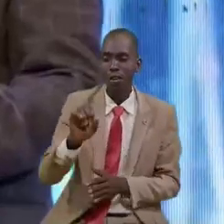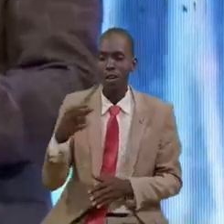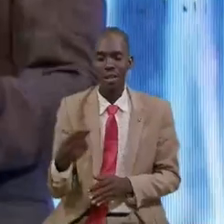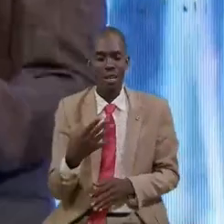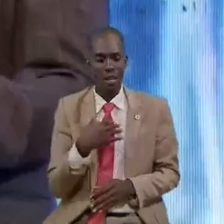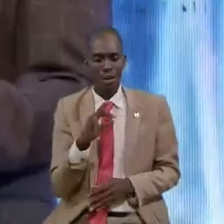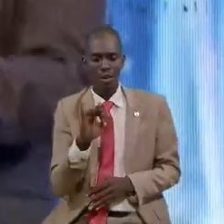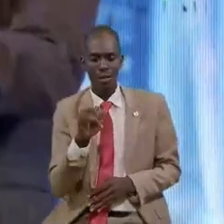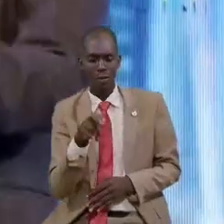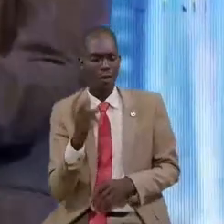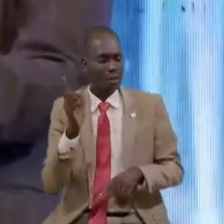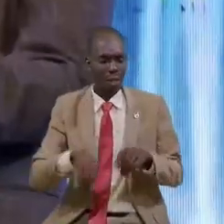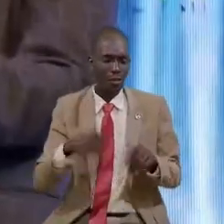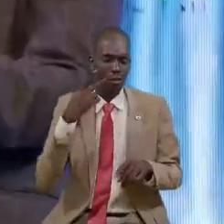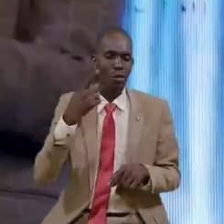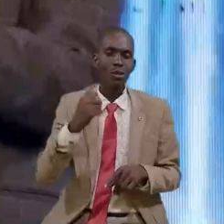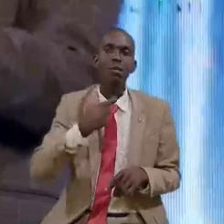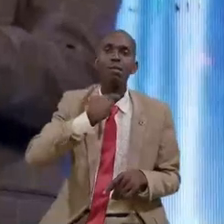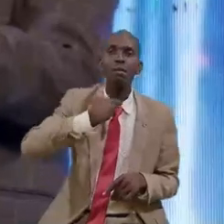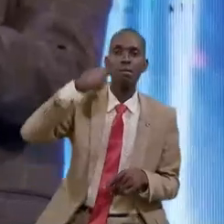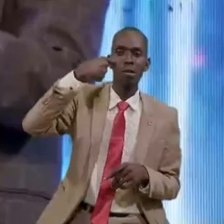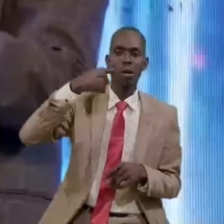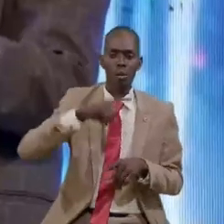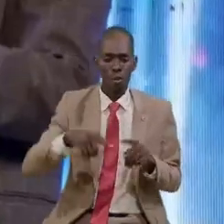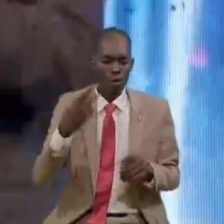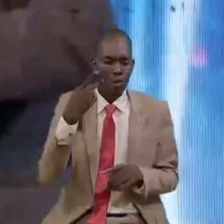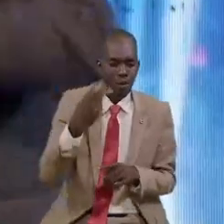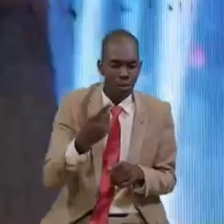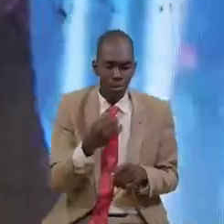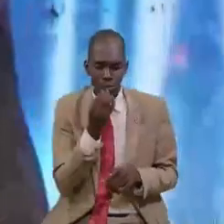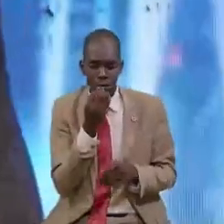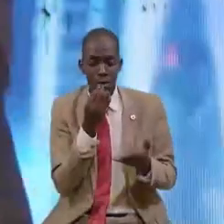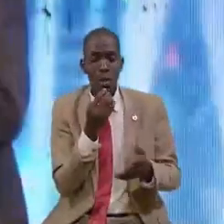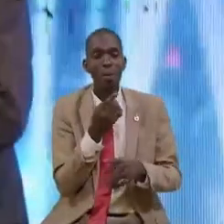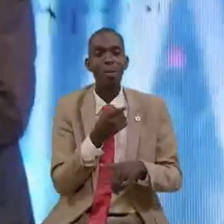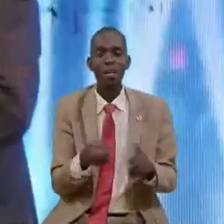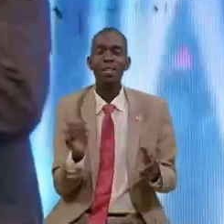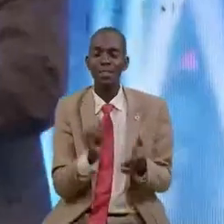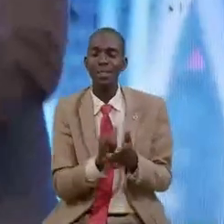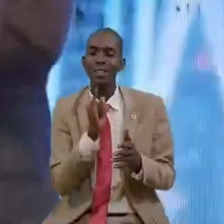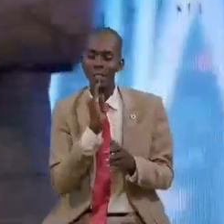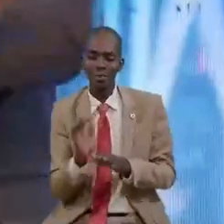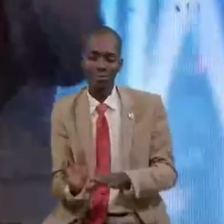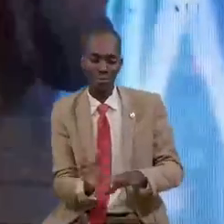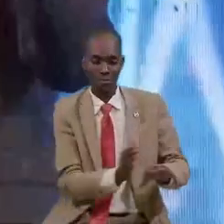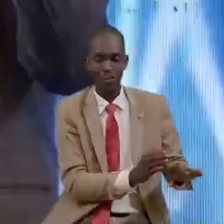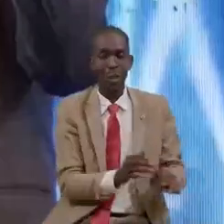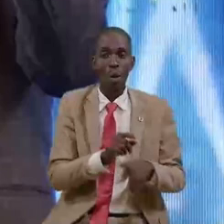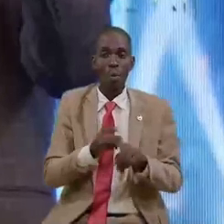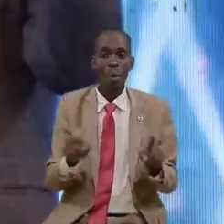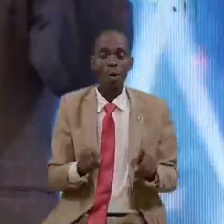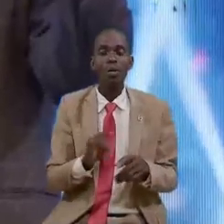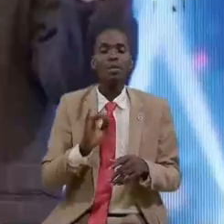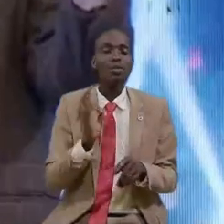le lapin peut voir, seulement l'appât. Le poisson ne voit pas l'hameçon. Le poisson voit l'appât et